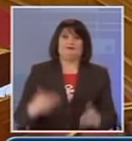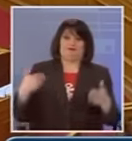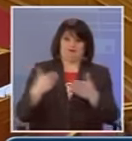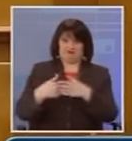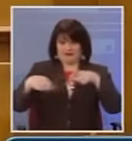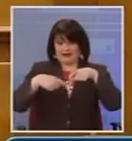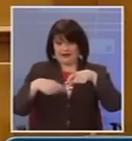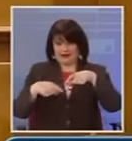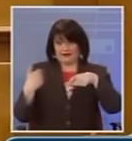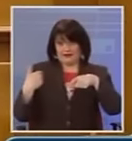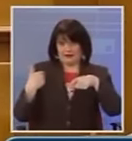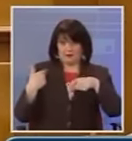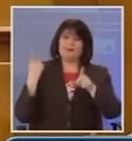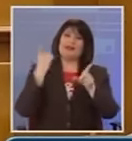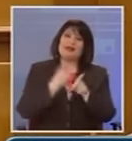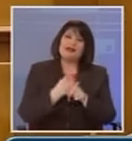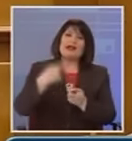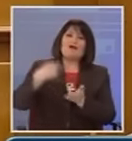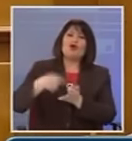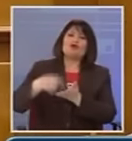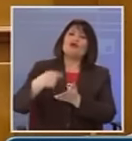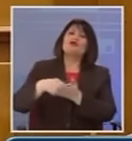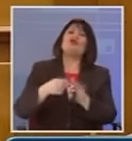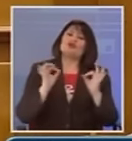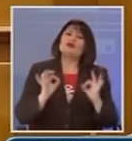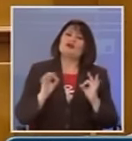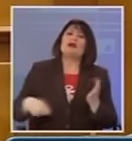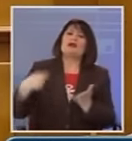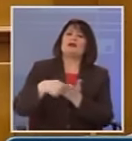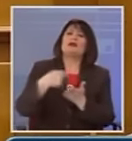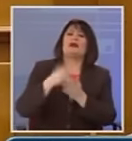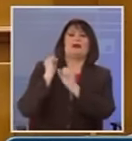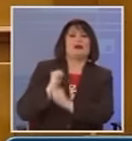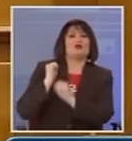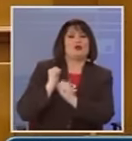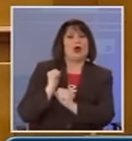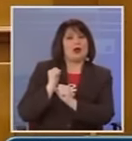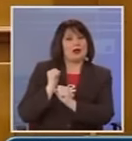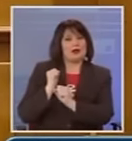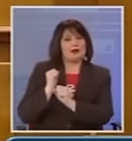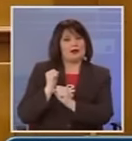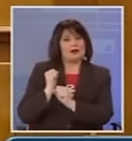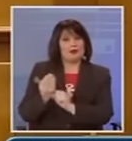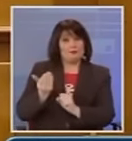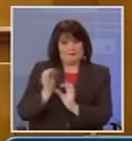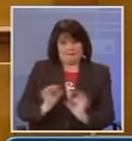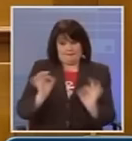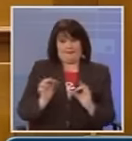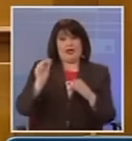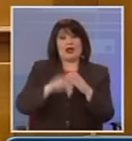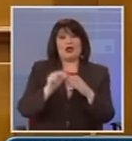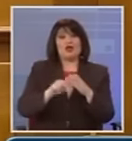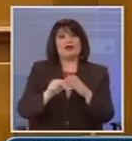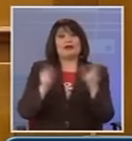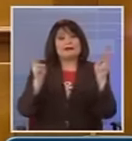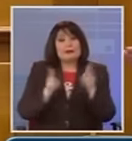Δεκεμβρίου ειδικά ο έμφυα πληρωνόταν κανονικά. Τον Ιανουάριο, στη διάρκεια της προεκλογικής εκστρατείας, ο κόσμος πλήρωσε